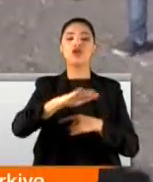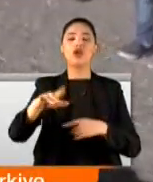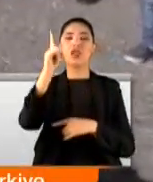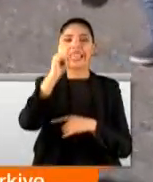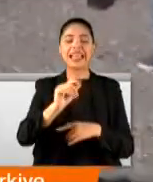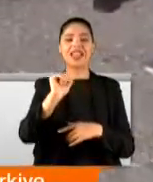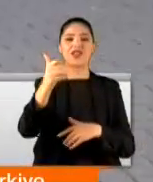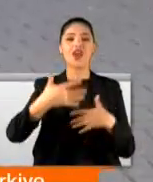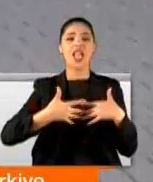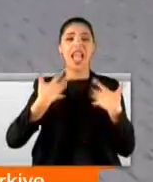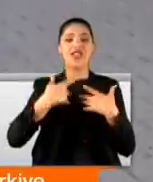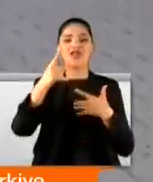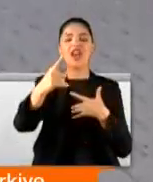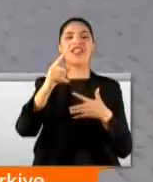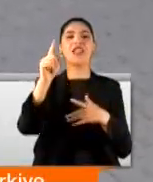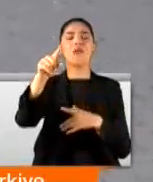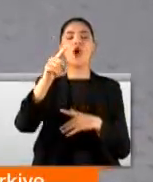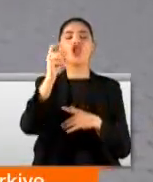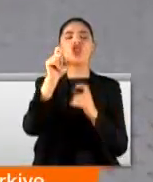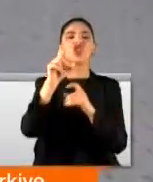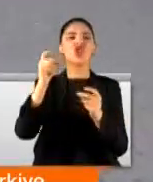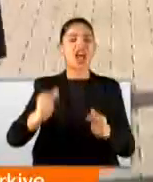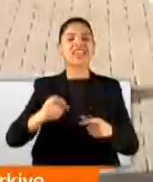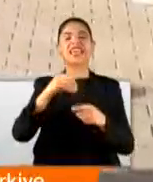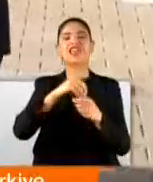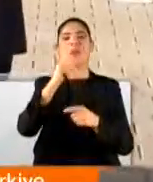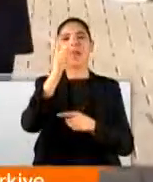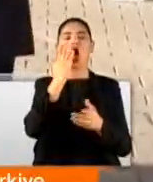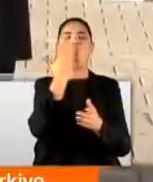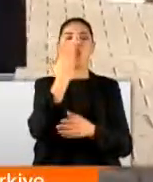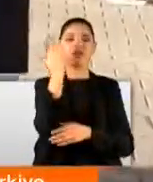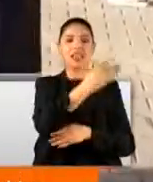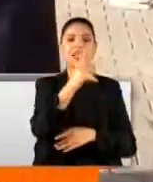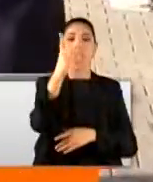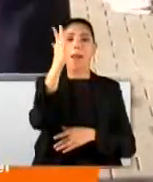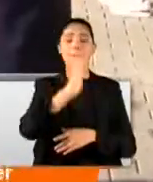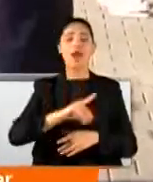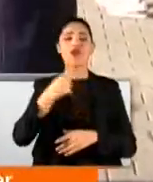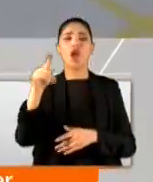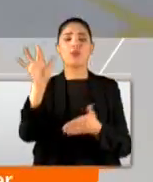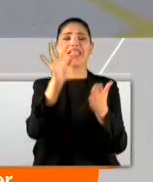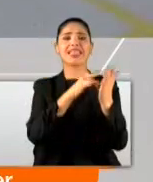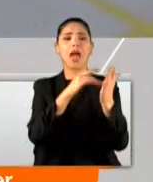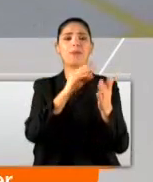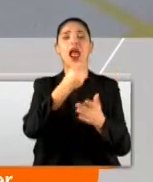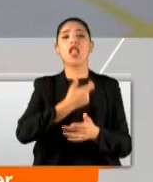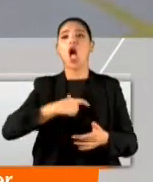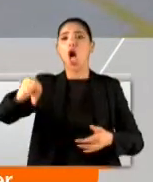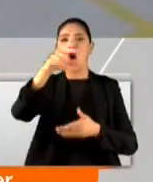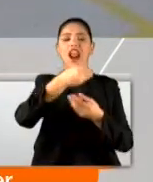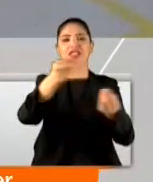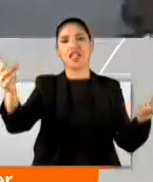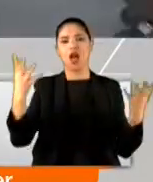heyecanına Çankırı'da bir ilkokulda ortak oldu. Öğrencilere 500 bin tabletin dağıtılacağının müjdesini verdi. Okullar